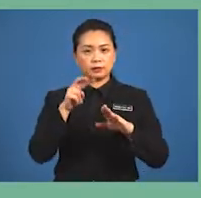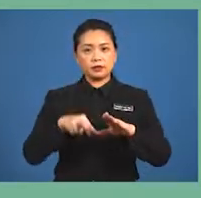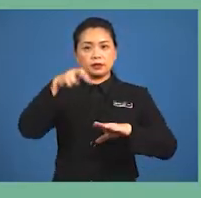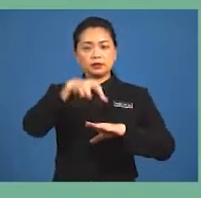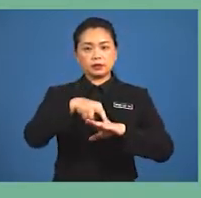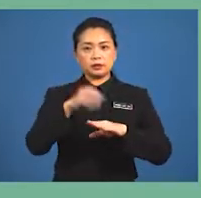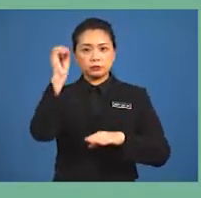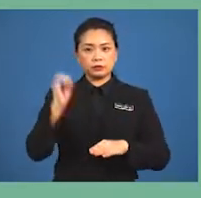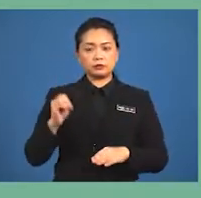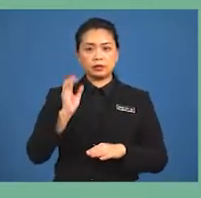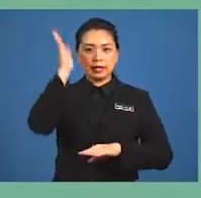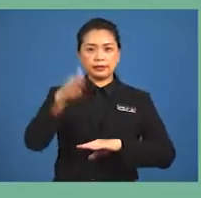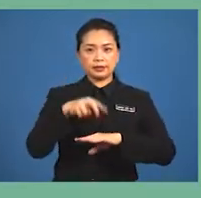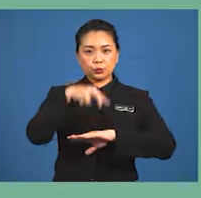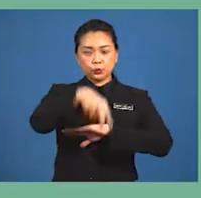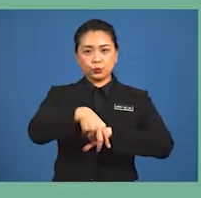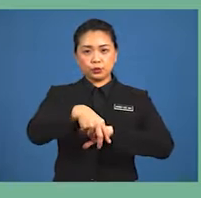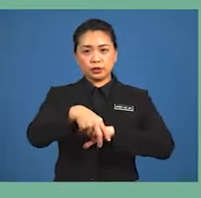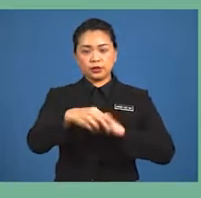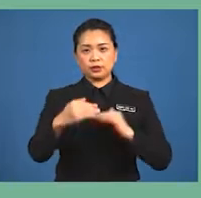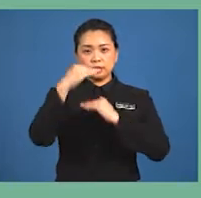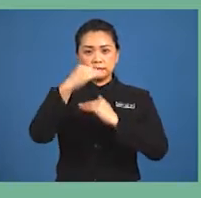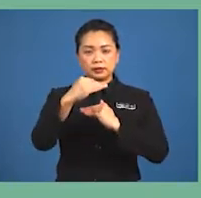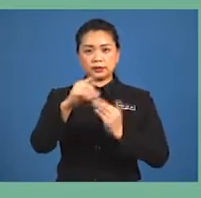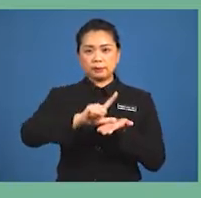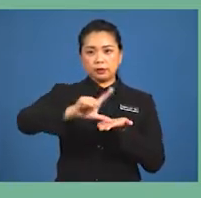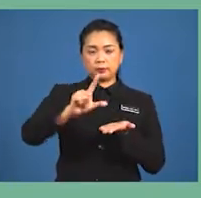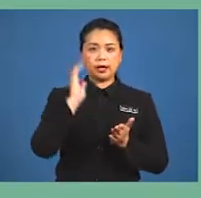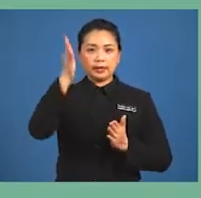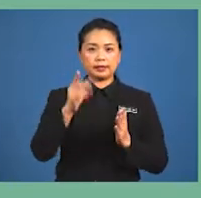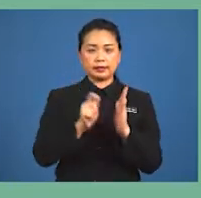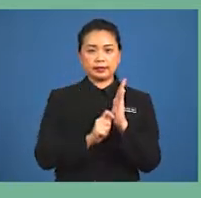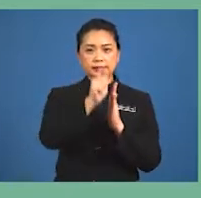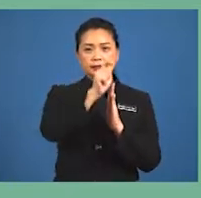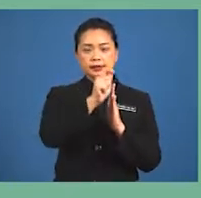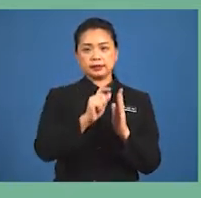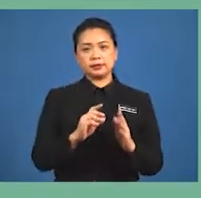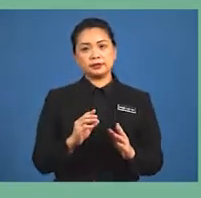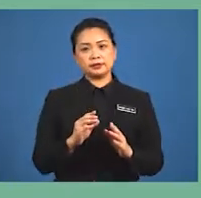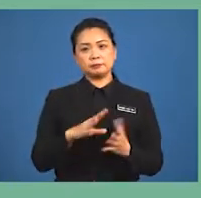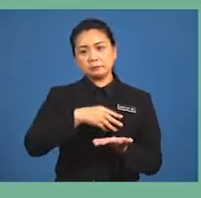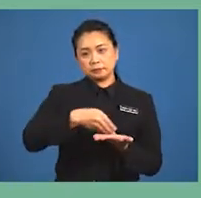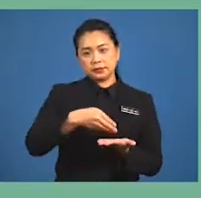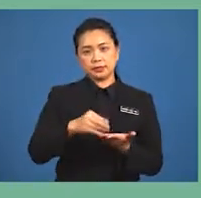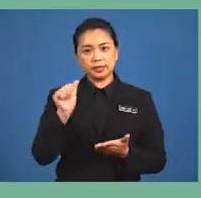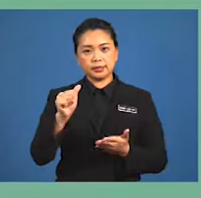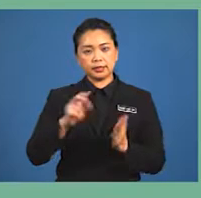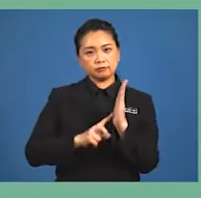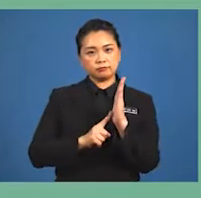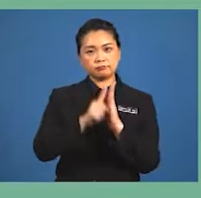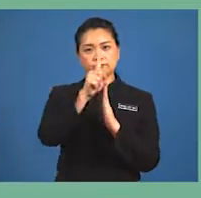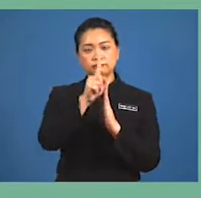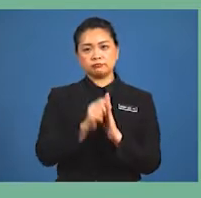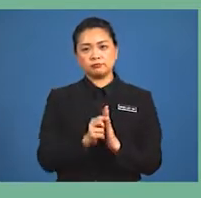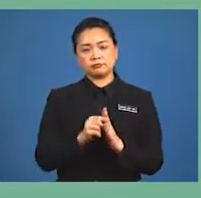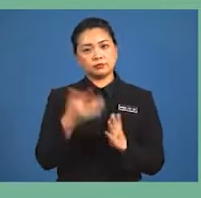dan kadar bunga akan menurun. Tingkat pelaburan akan meningkat, perbelanjaan aggregate meningkat,